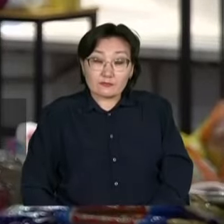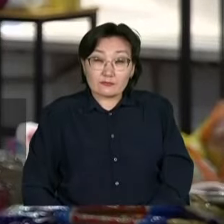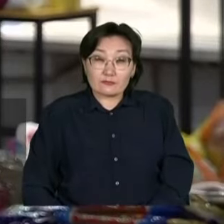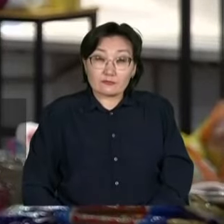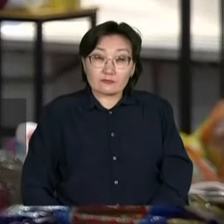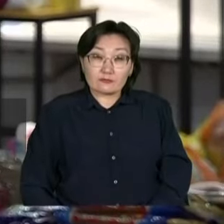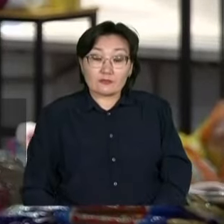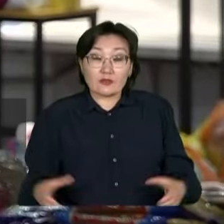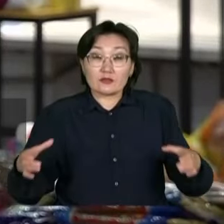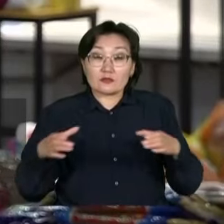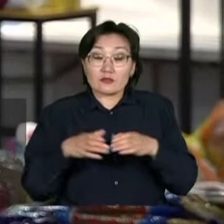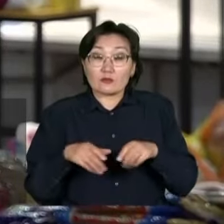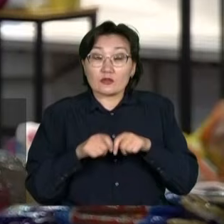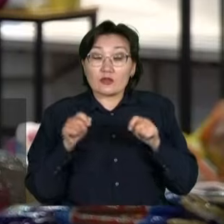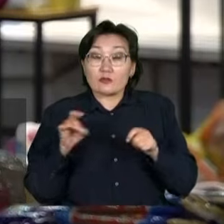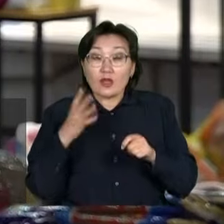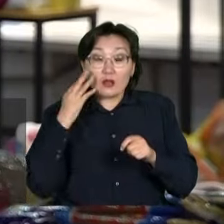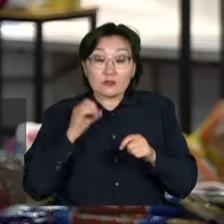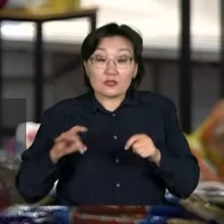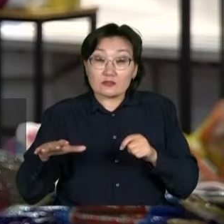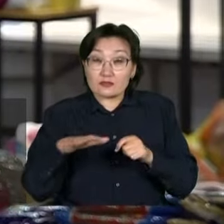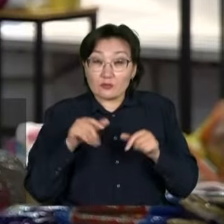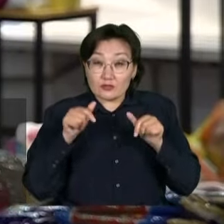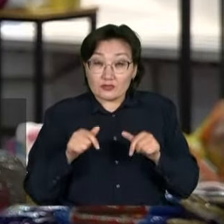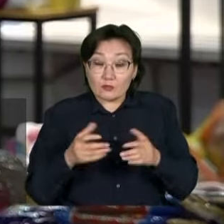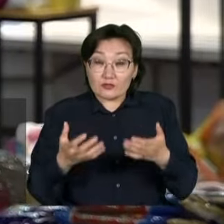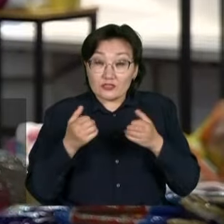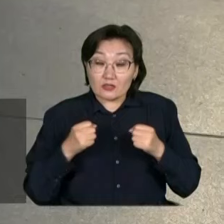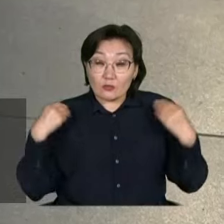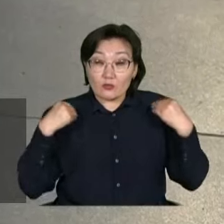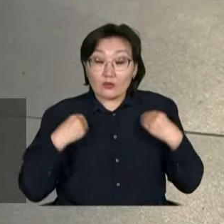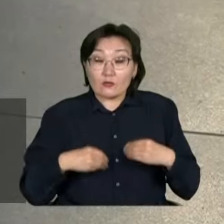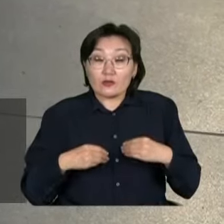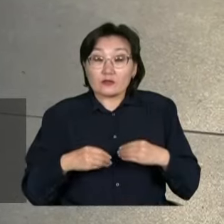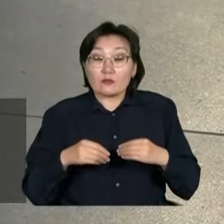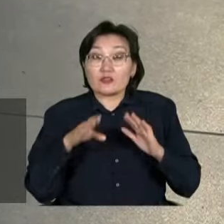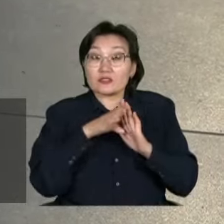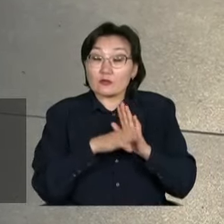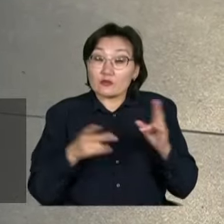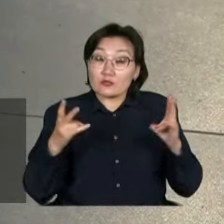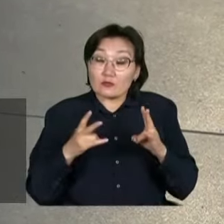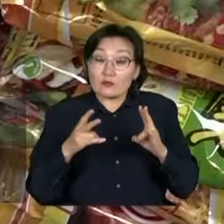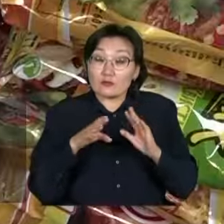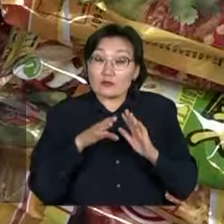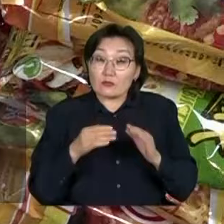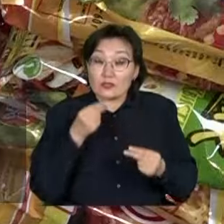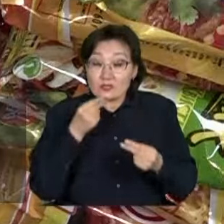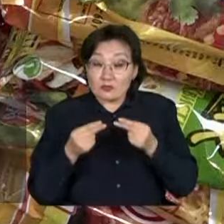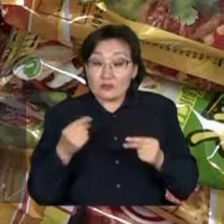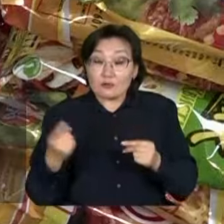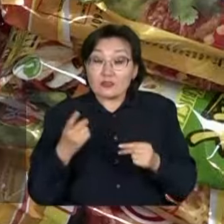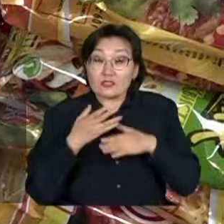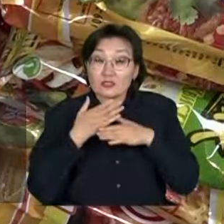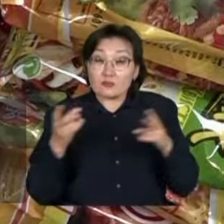Штаб у нас расположен на базе комиссии Централ-Малинского района. Здесь мы принимаем вещи по определенному перечню необходимых вещей. Продукты первой